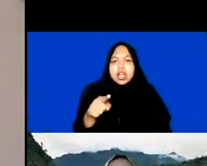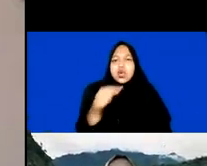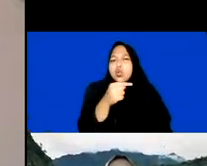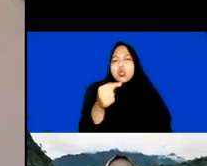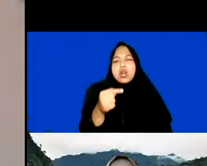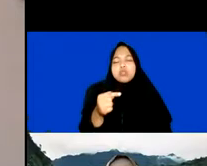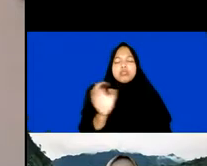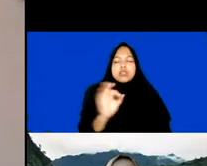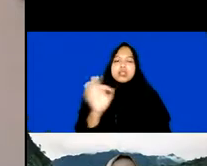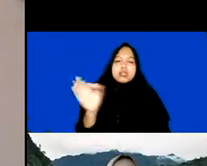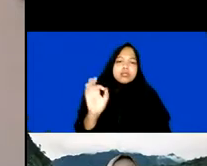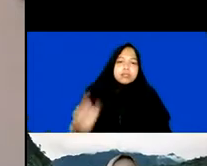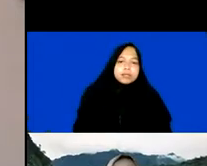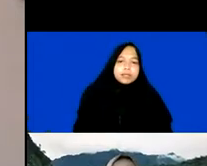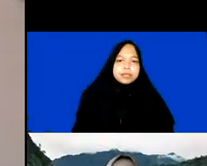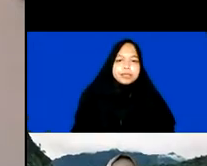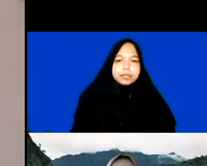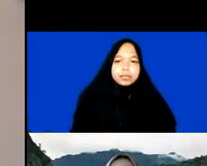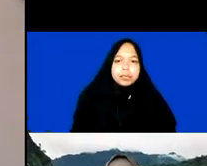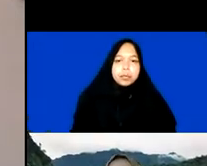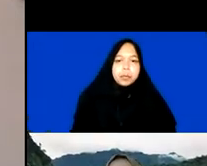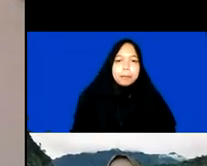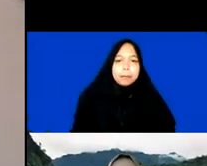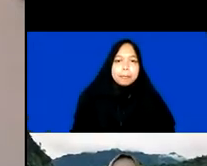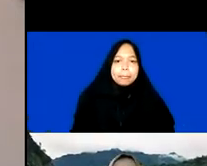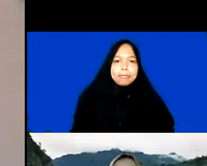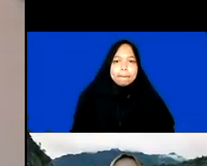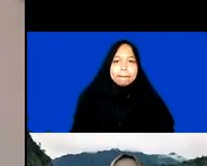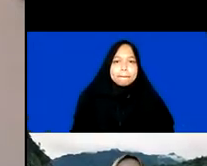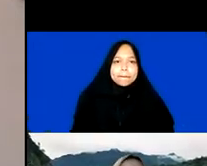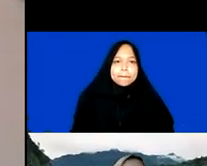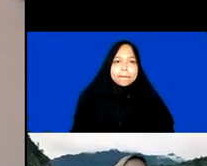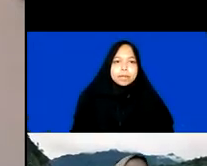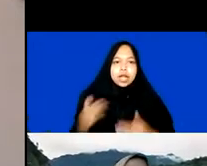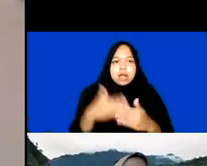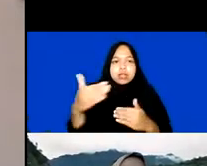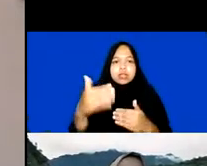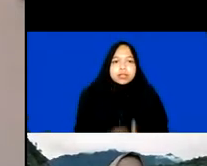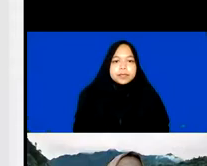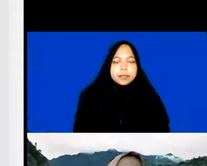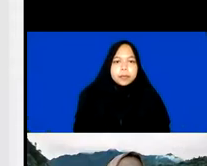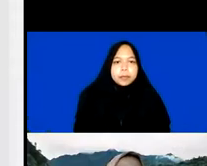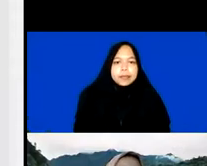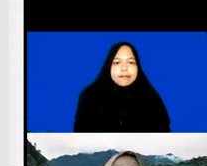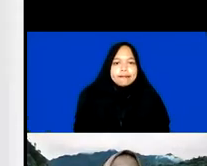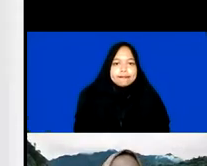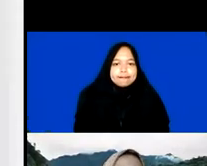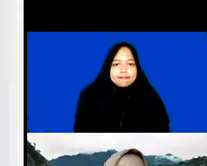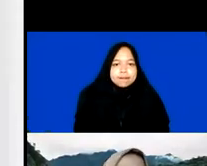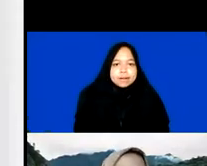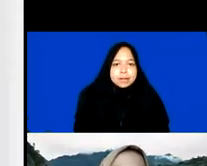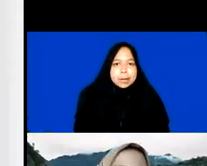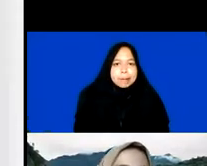tadi saya ke sini. Oke, kemudian berbicara. Dari,